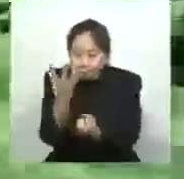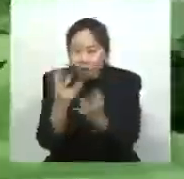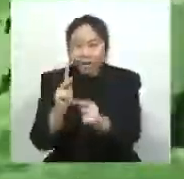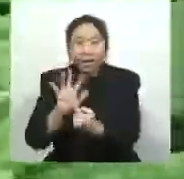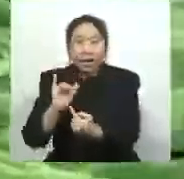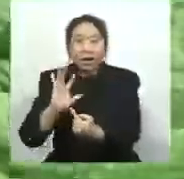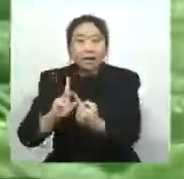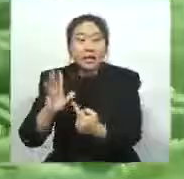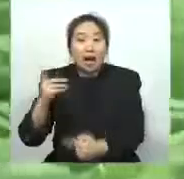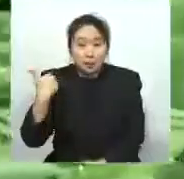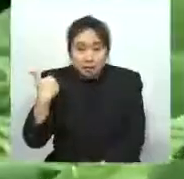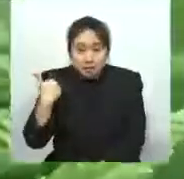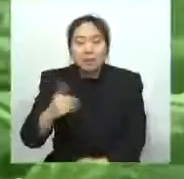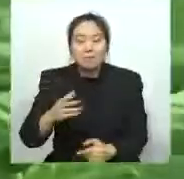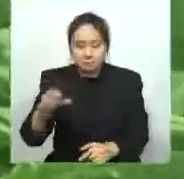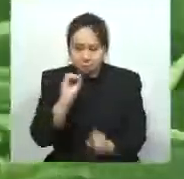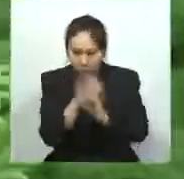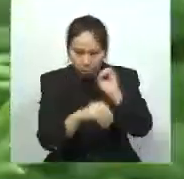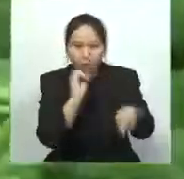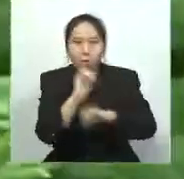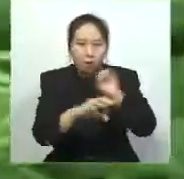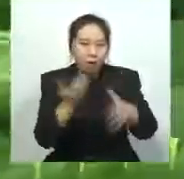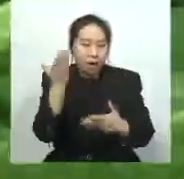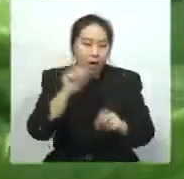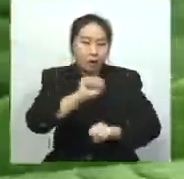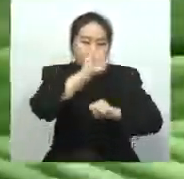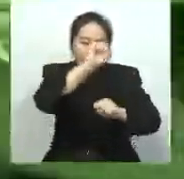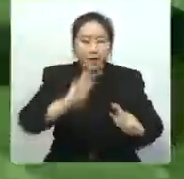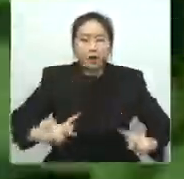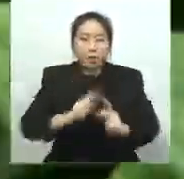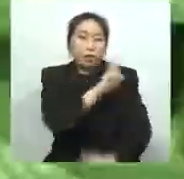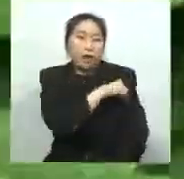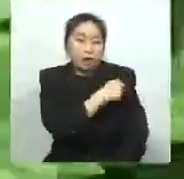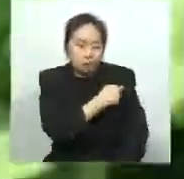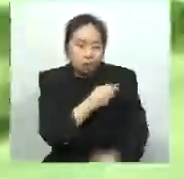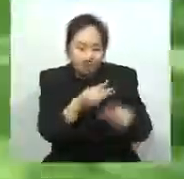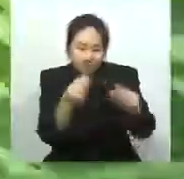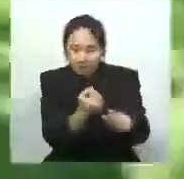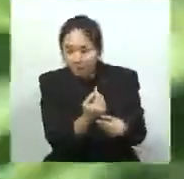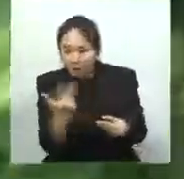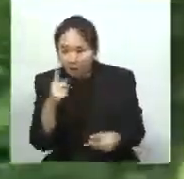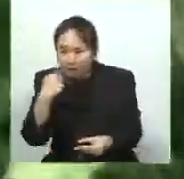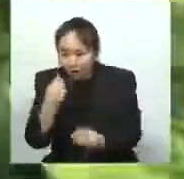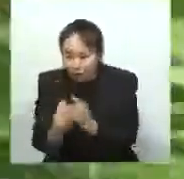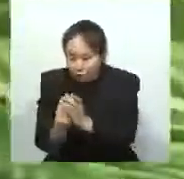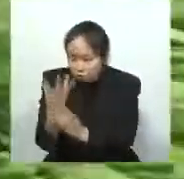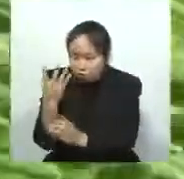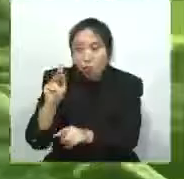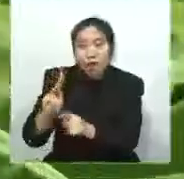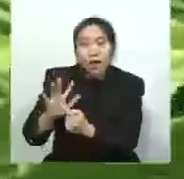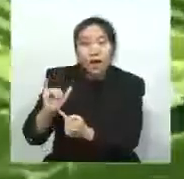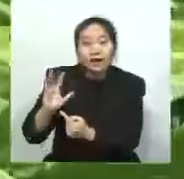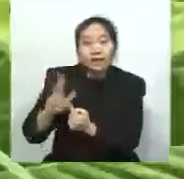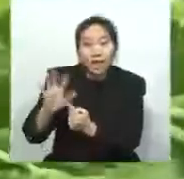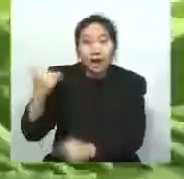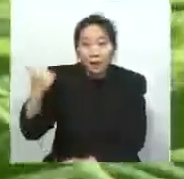ยหลังจากที่ประกาศกระทรวงสาธารณสุขทั้ง3ฉบับเกี่ยวกับการนิรโทษกรรมผู้ครอบครองกัญชามีผลบังคับใช้โด